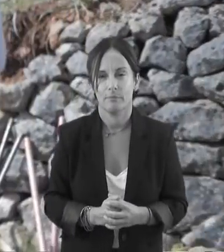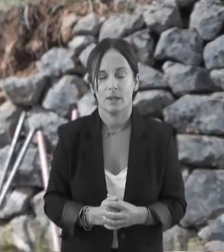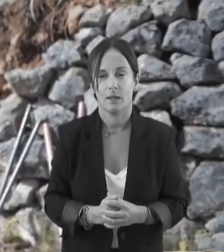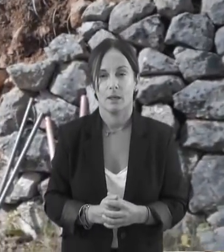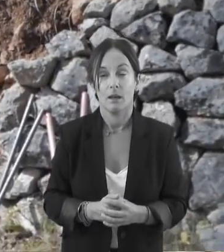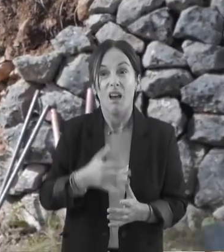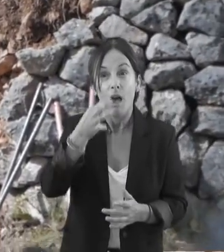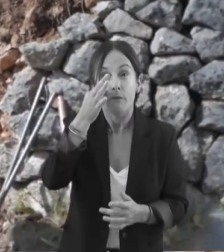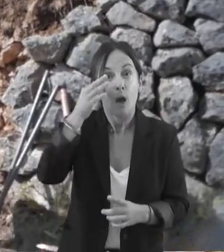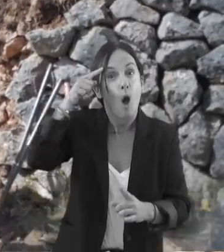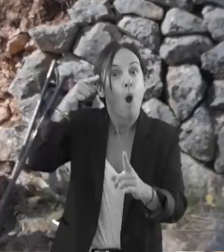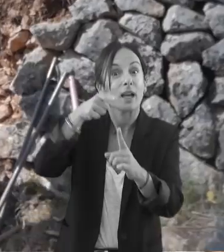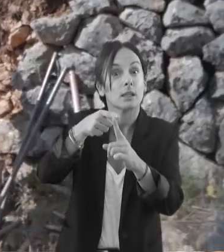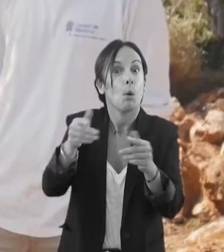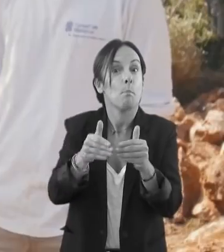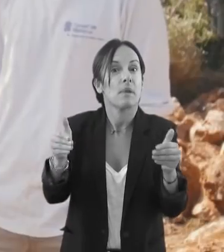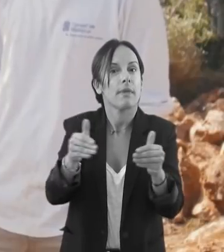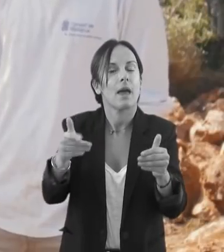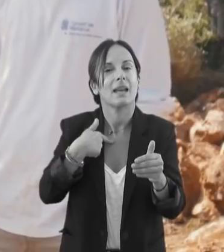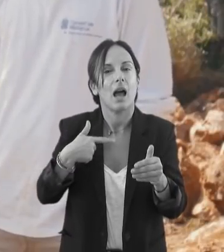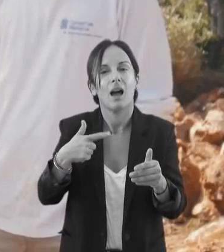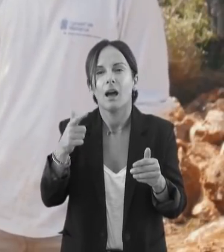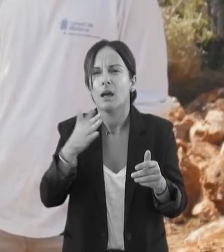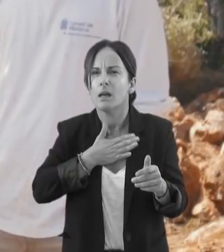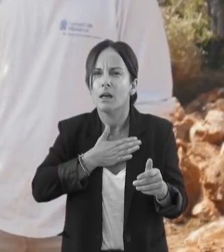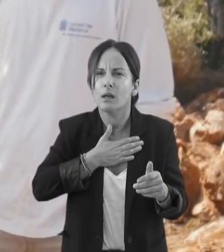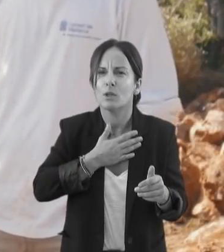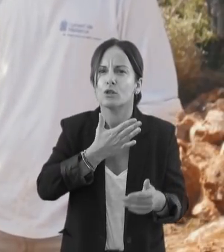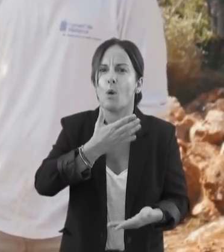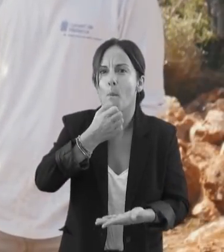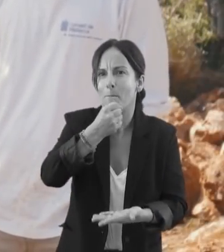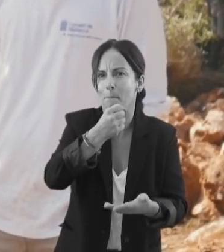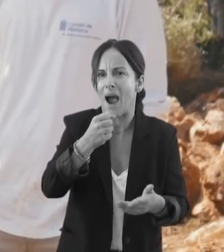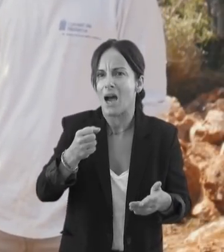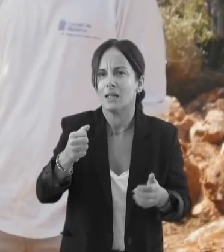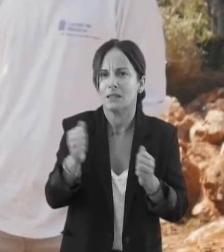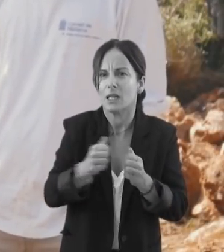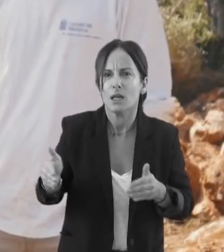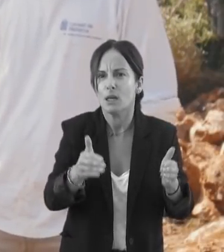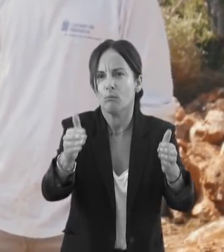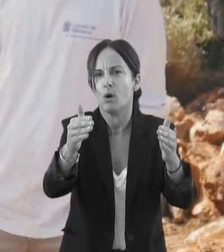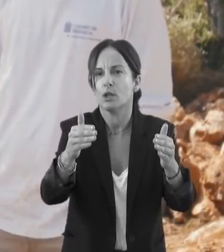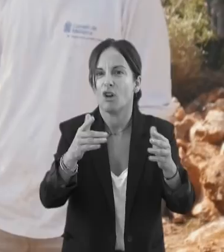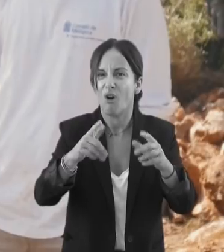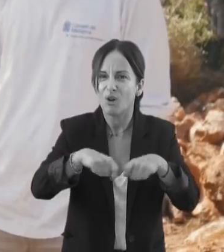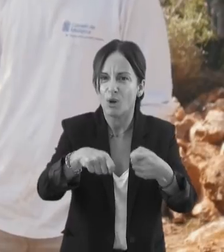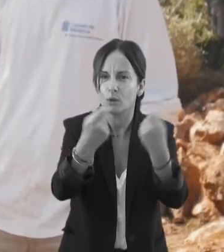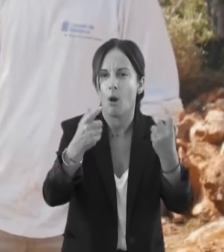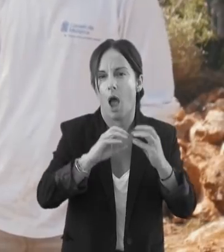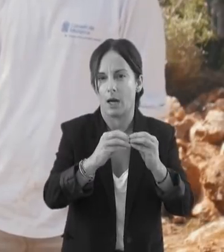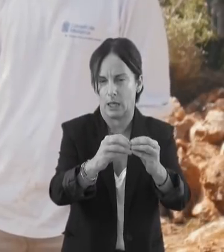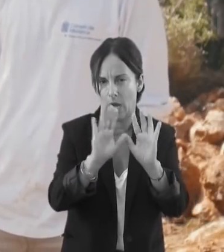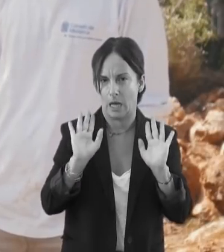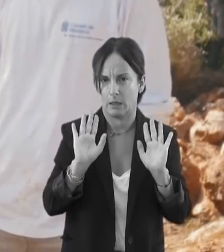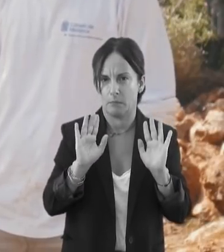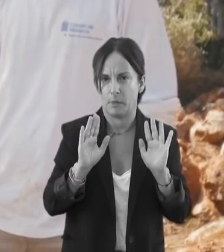antigament durant tot el temps, perquè és una feina que jo, evidentment, ja li estic mostrant al meu fill i el meu fill li podrà mostrar els seus. Vull